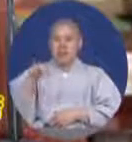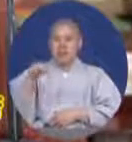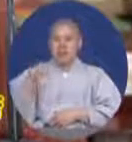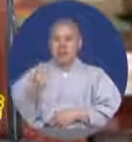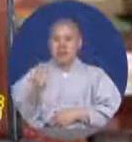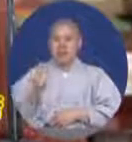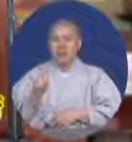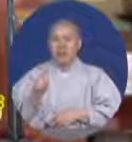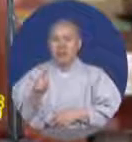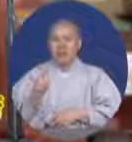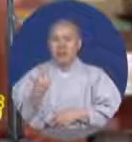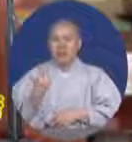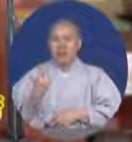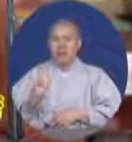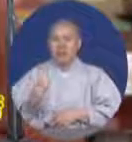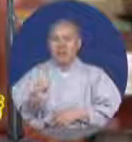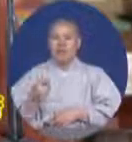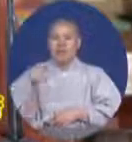보고